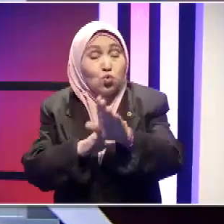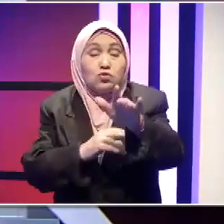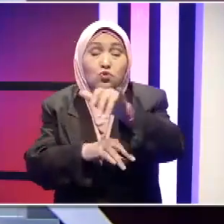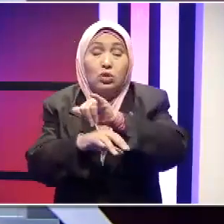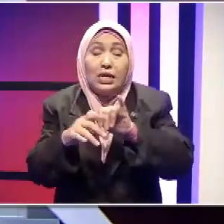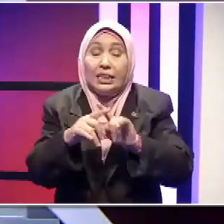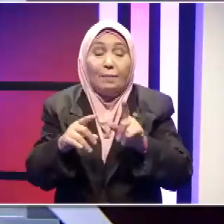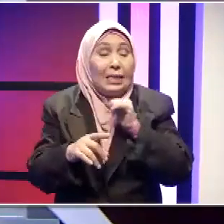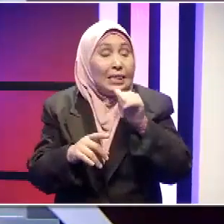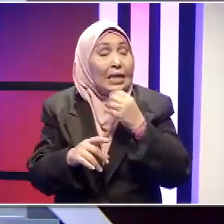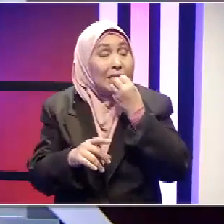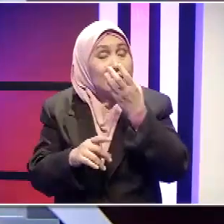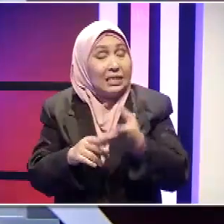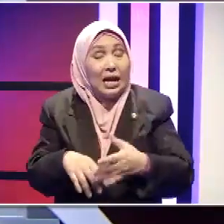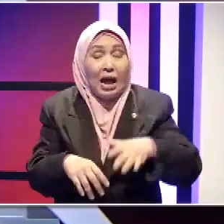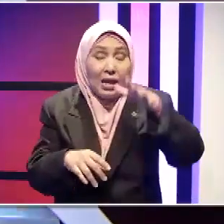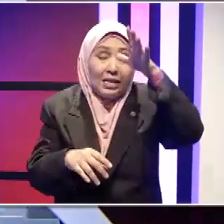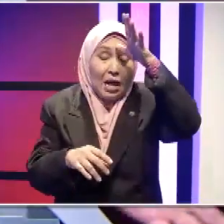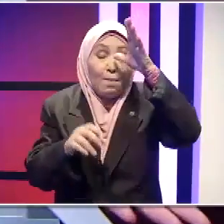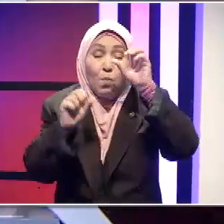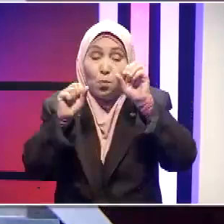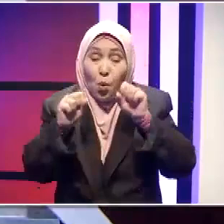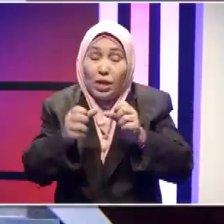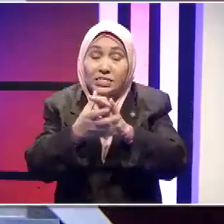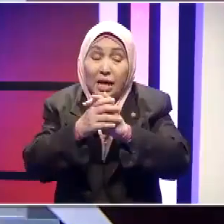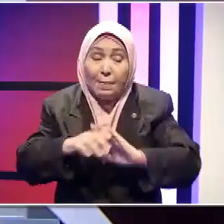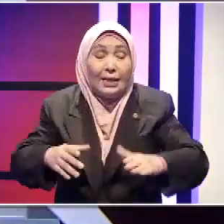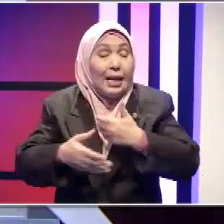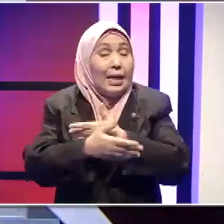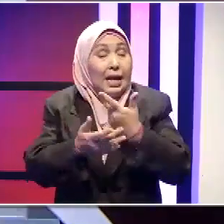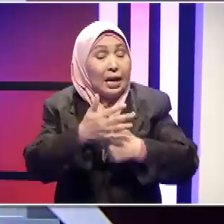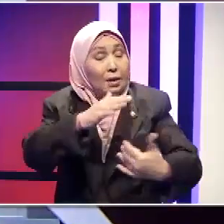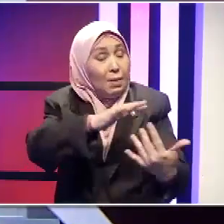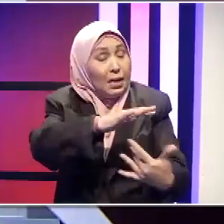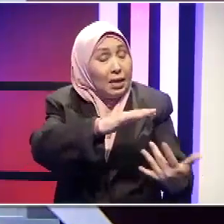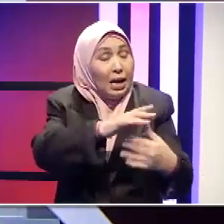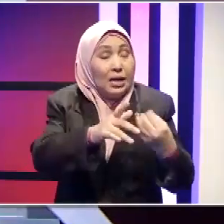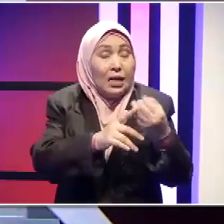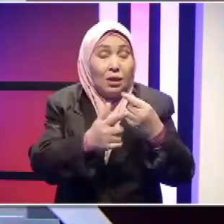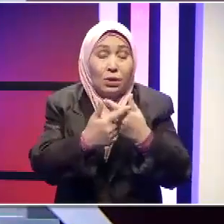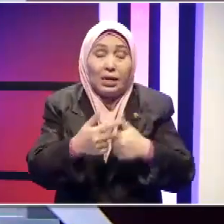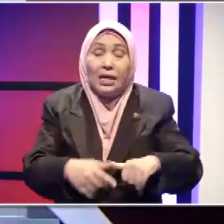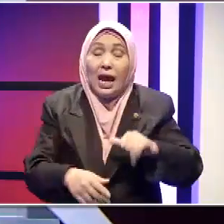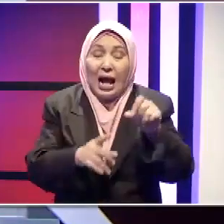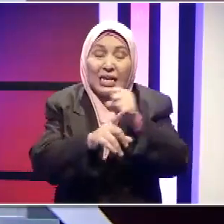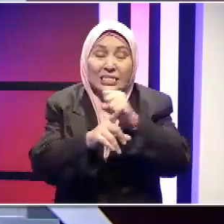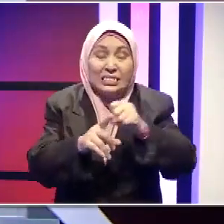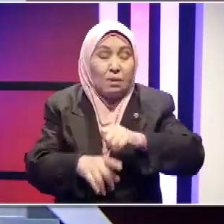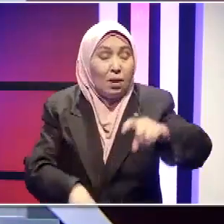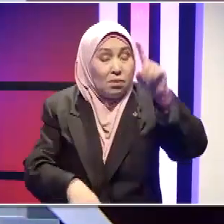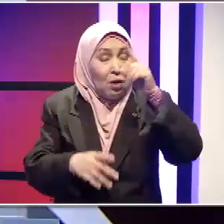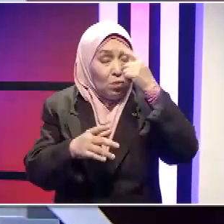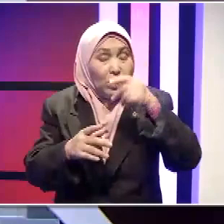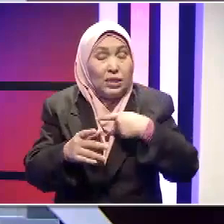tidak dinyatakan ayat ini si Ayah boleh menyelamatkan anak daripada nerake ataupun daripada azab Allah untuk kita